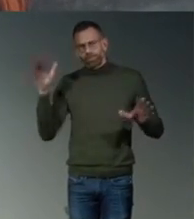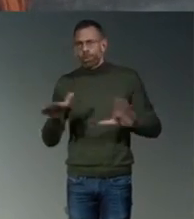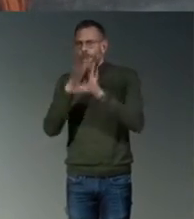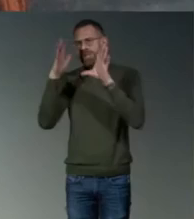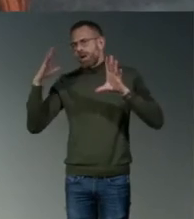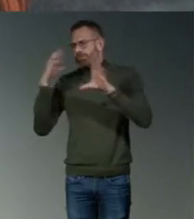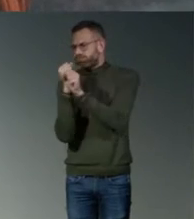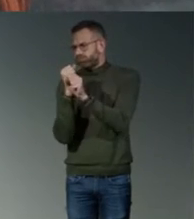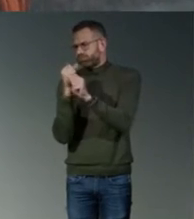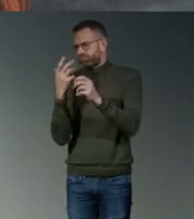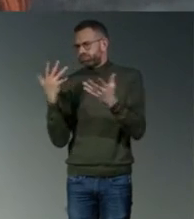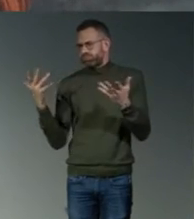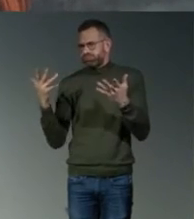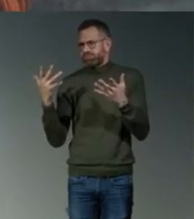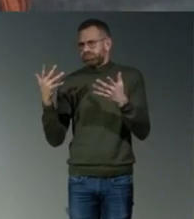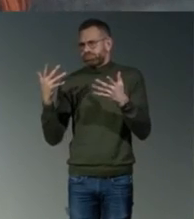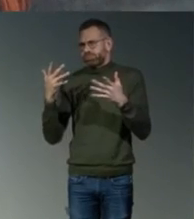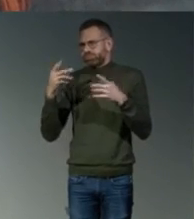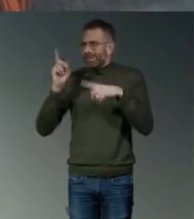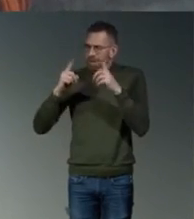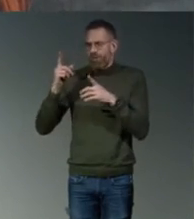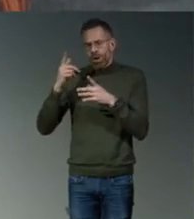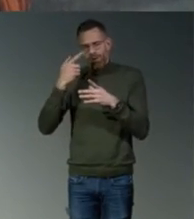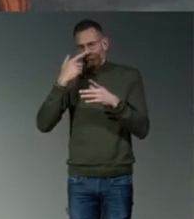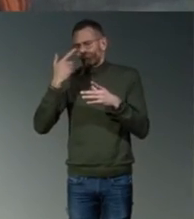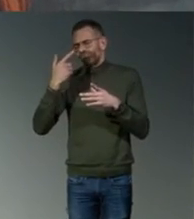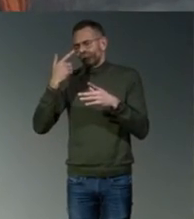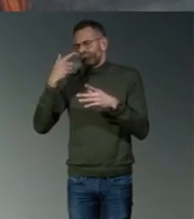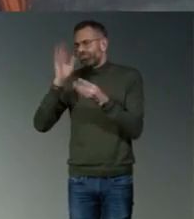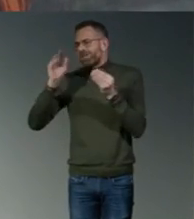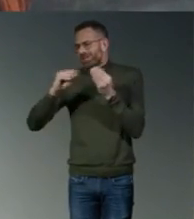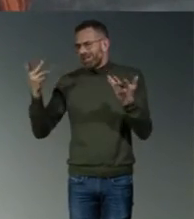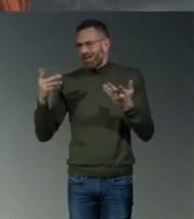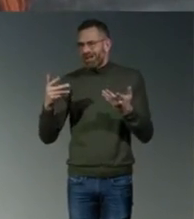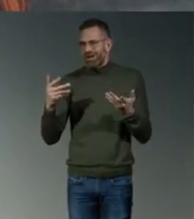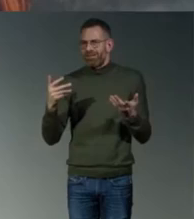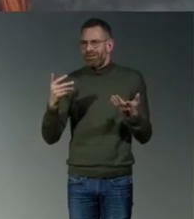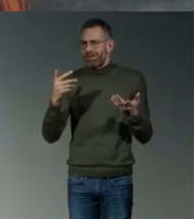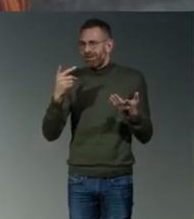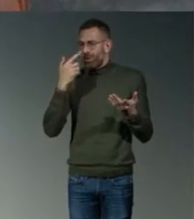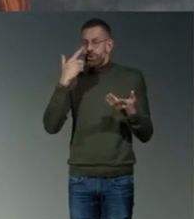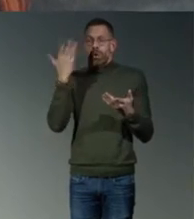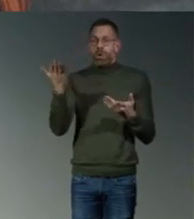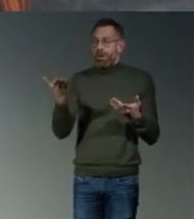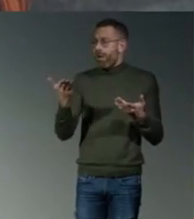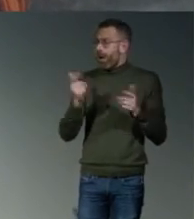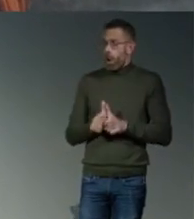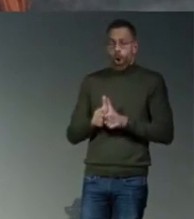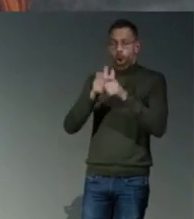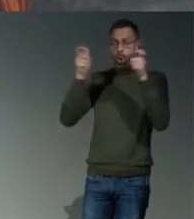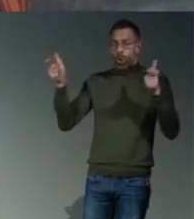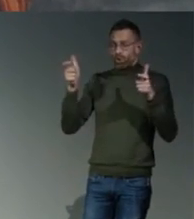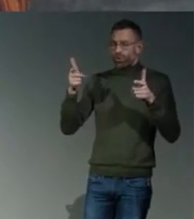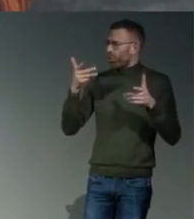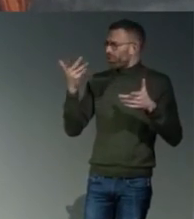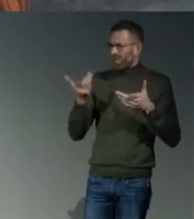un peu... et parfois un peu trop caricatural. C'est vrai, on a l'impression que tous ces empires qui gouvernent, qui